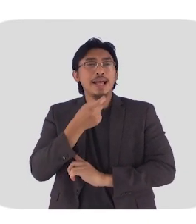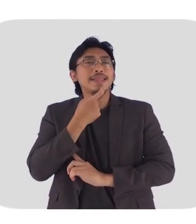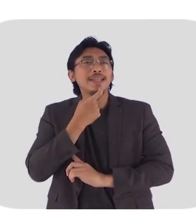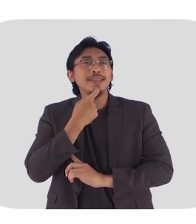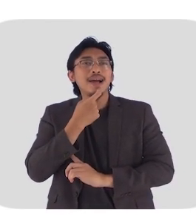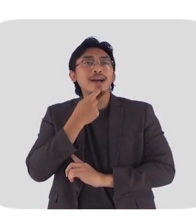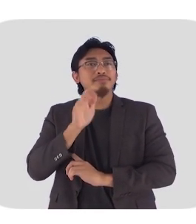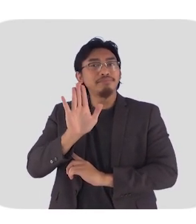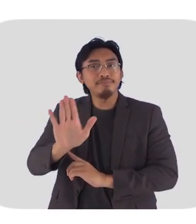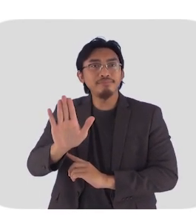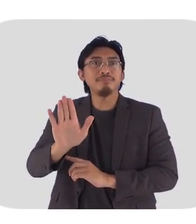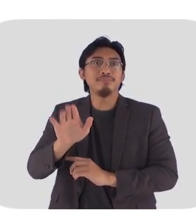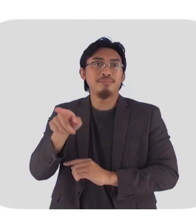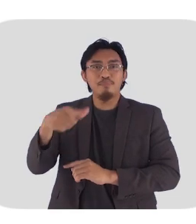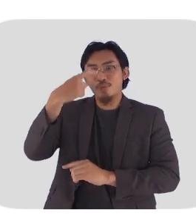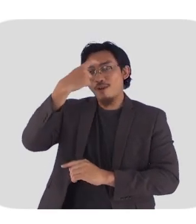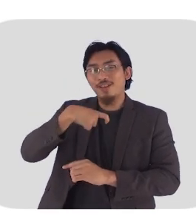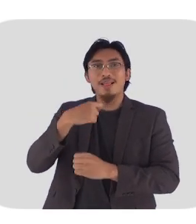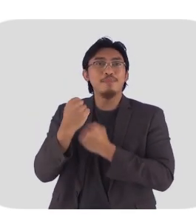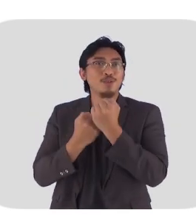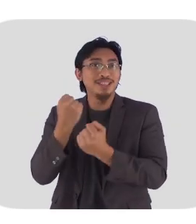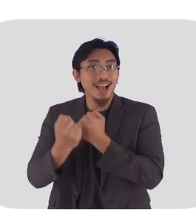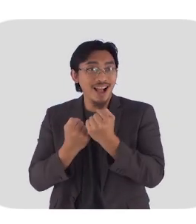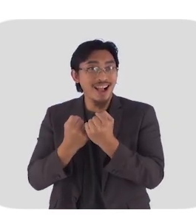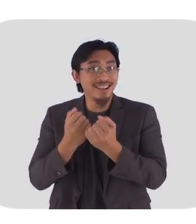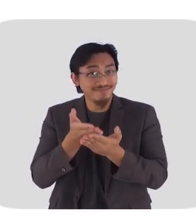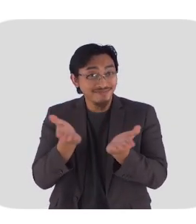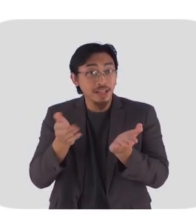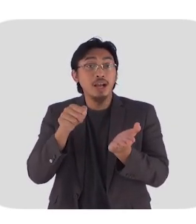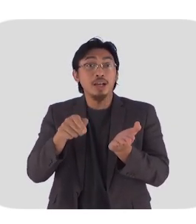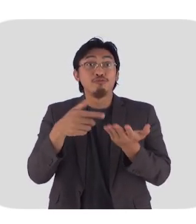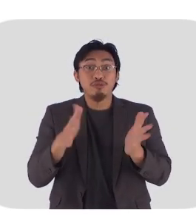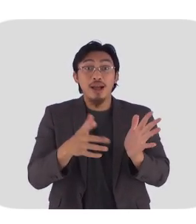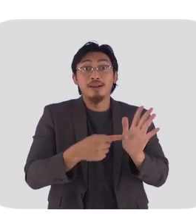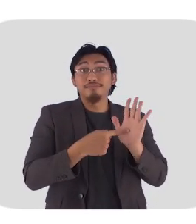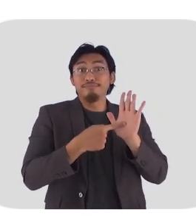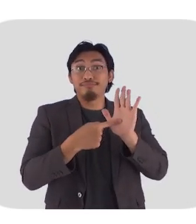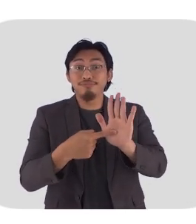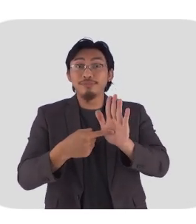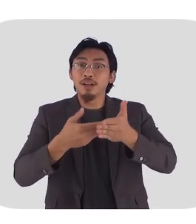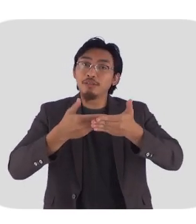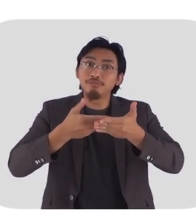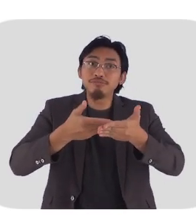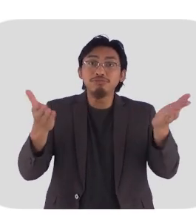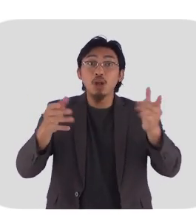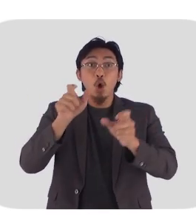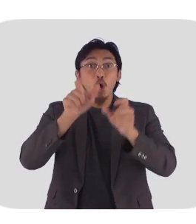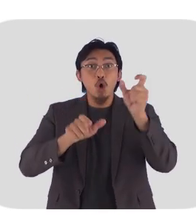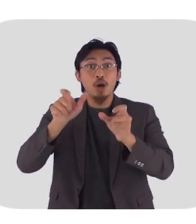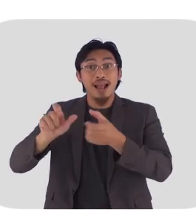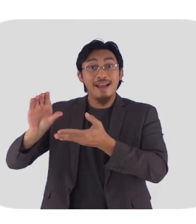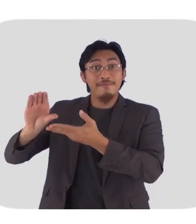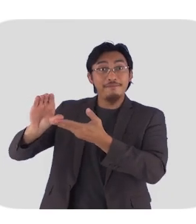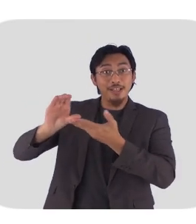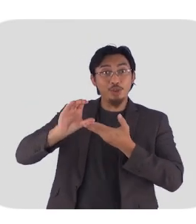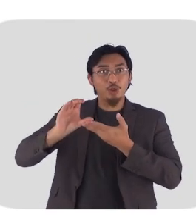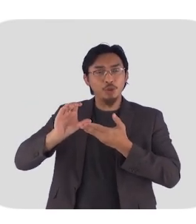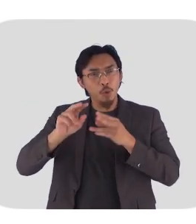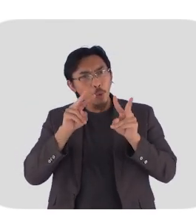video pendek. Nah, video pendek itu terkait dengan profil usaha mereka. Nantinya video ini